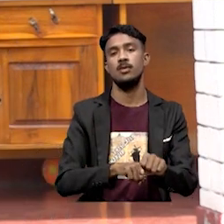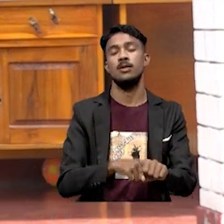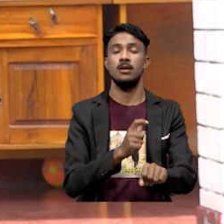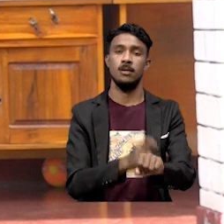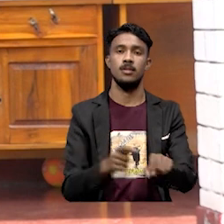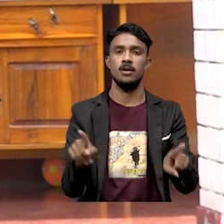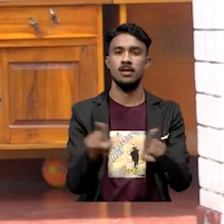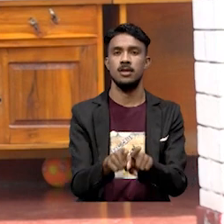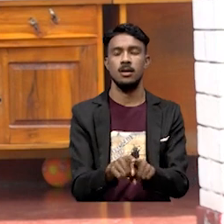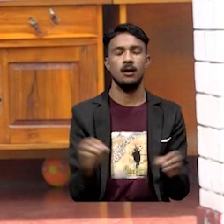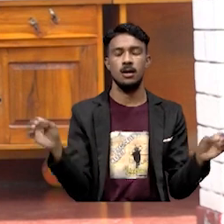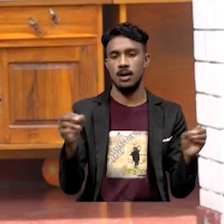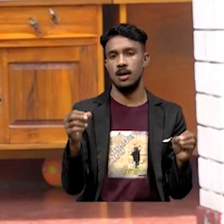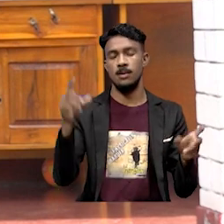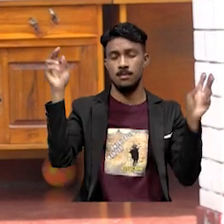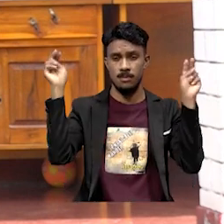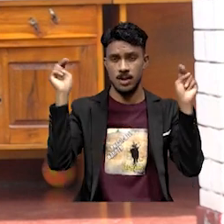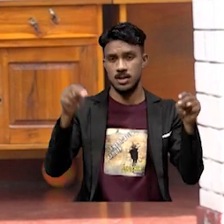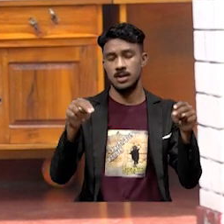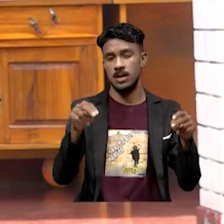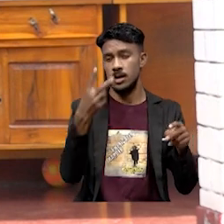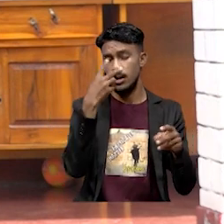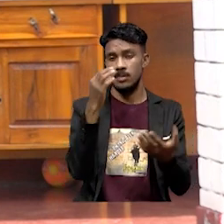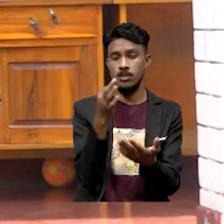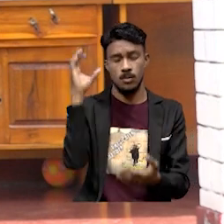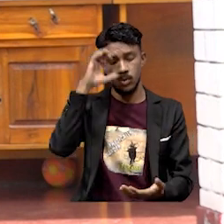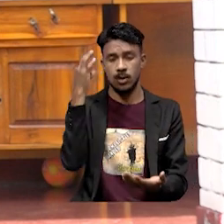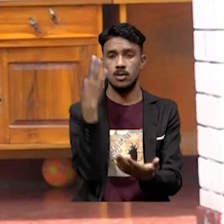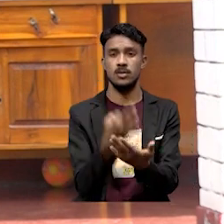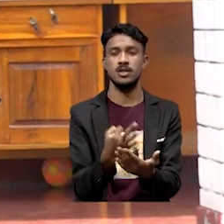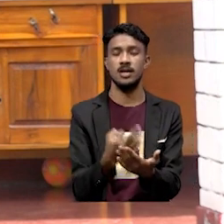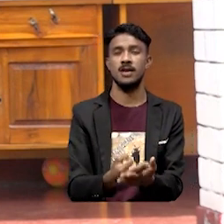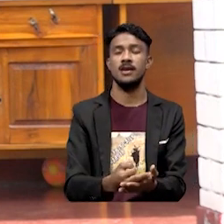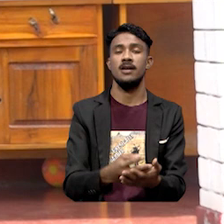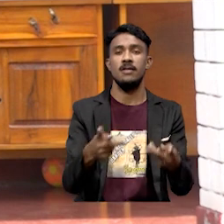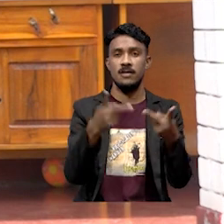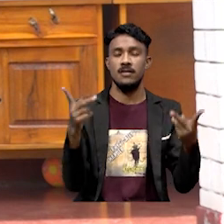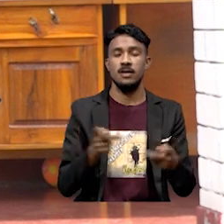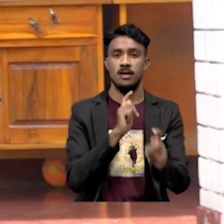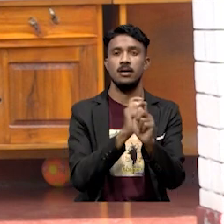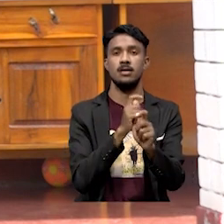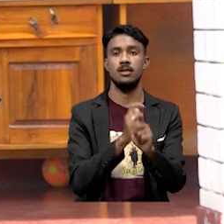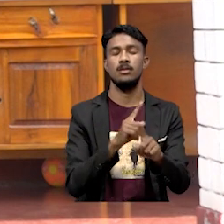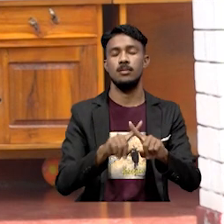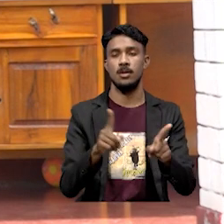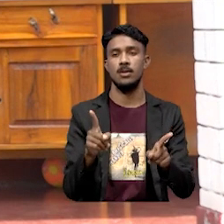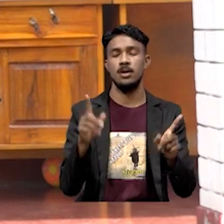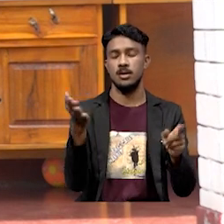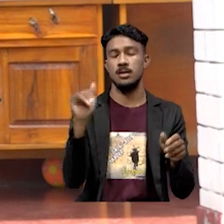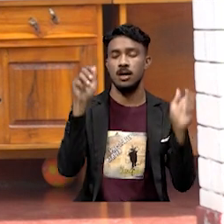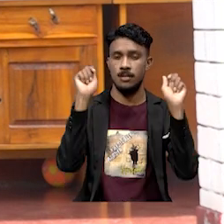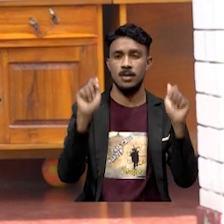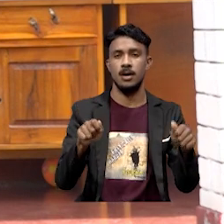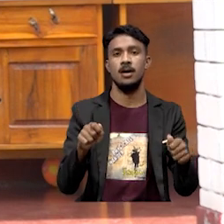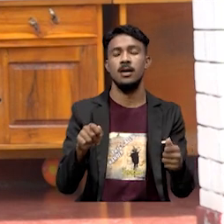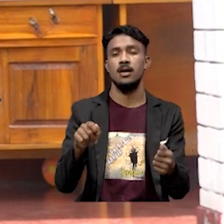la persis sira buka santang ya tempo operasaun nene operasaun ida transitu nene mabe ida ne kan sira bele recoil ona